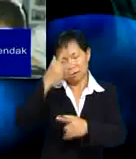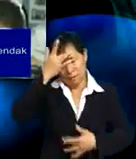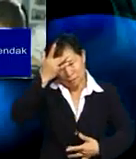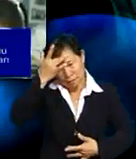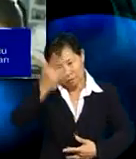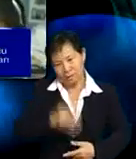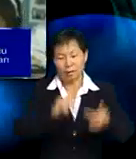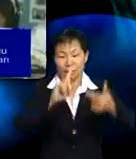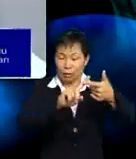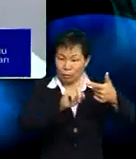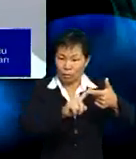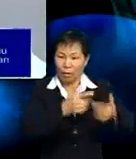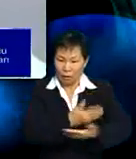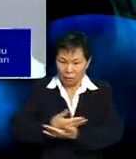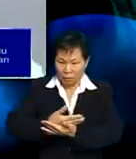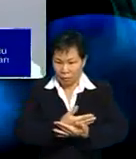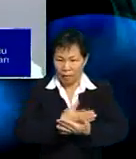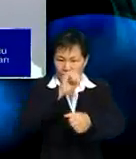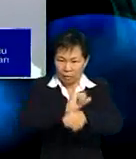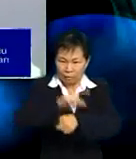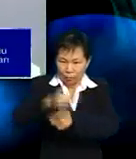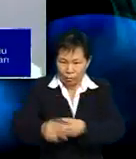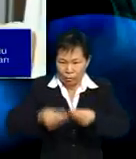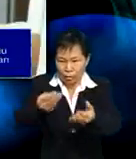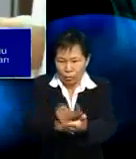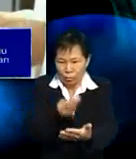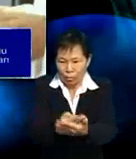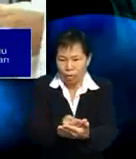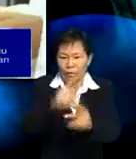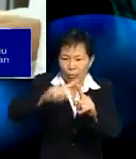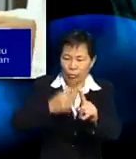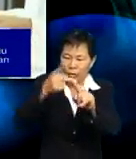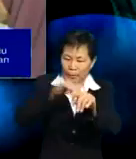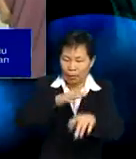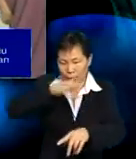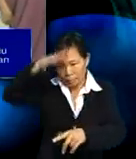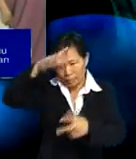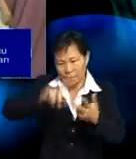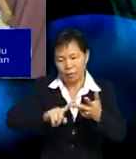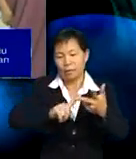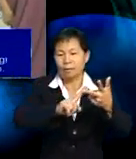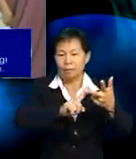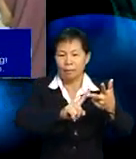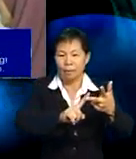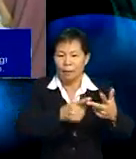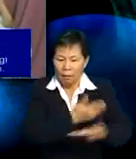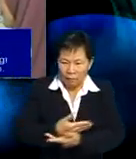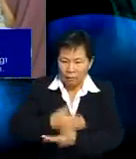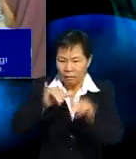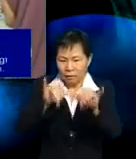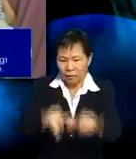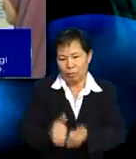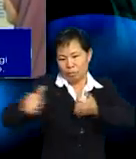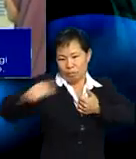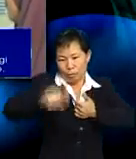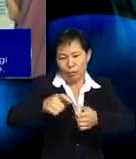sakit. Isi kedua, anak-anak yang bekerja perlu memberi wang nafkah bulanan kepada ibu bapa. Isi ketiga, anak-anak yang